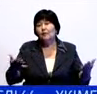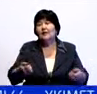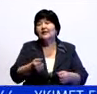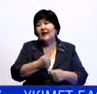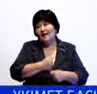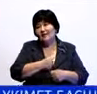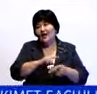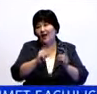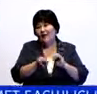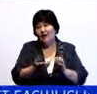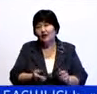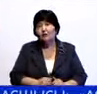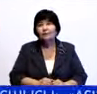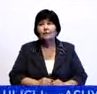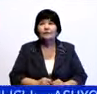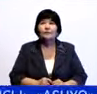сағынышқа айналды.